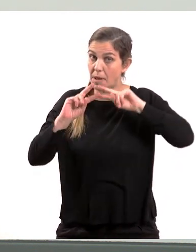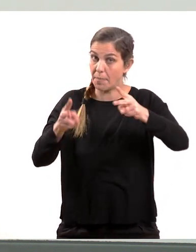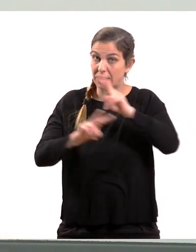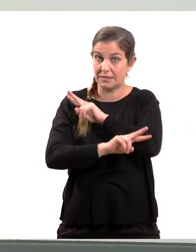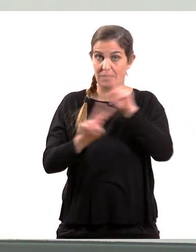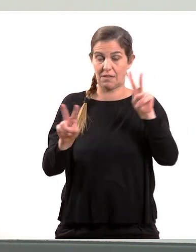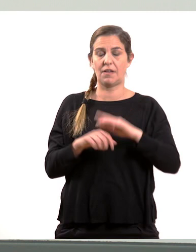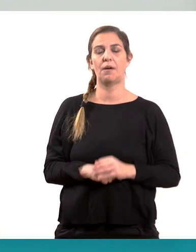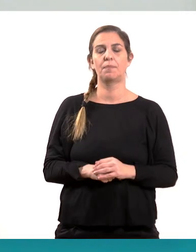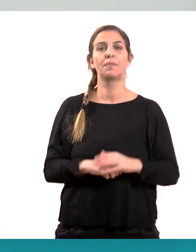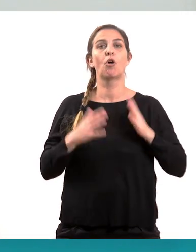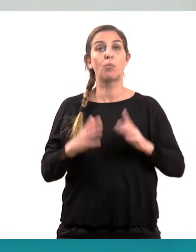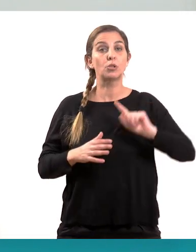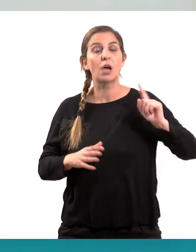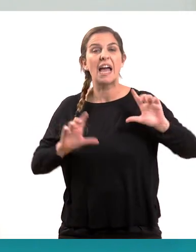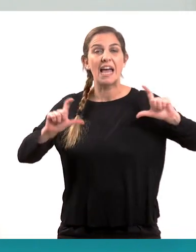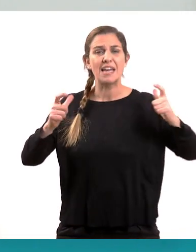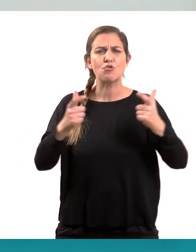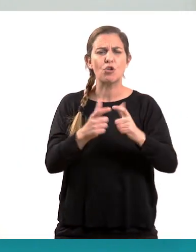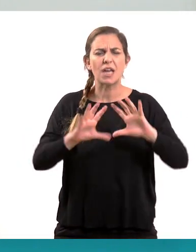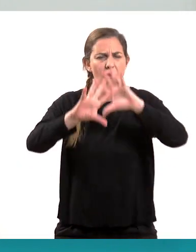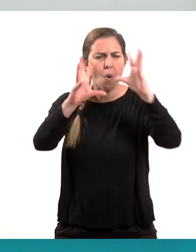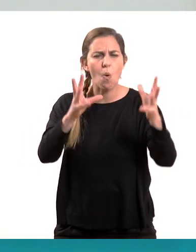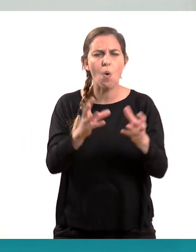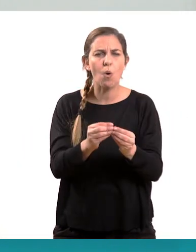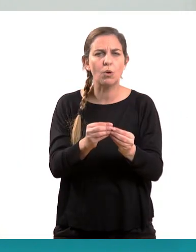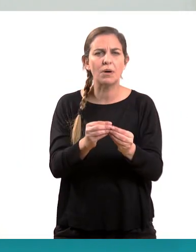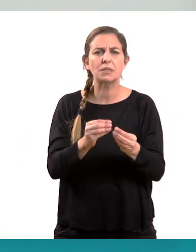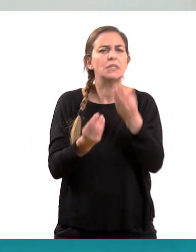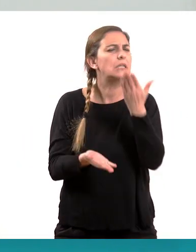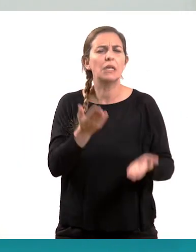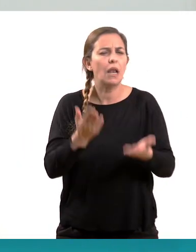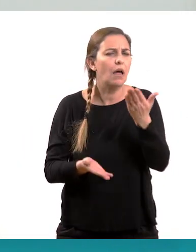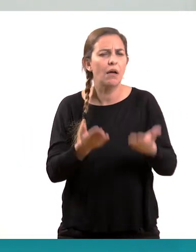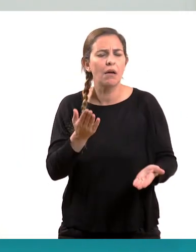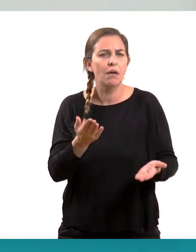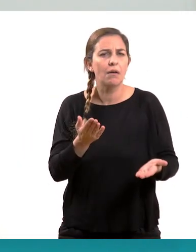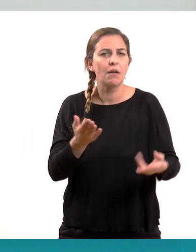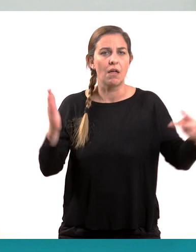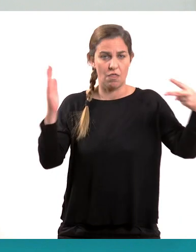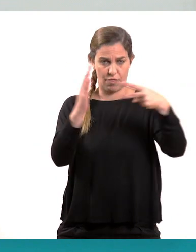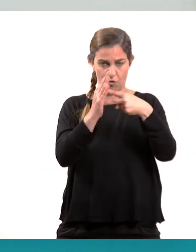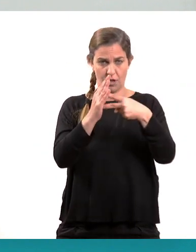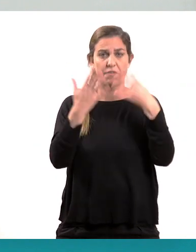πόσα κιλά είναι όλη η οικογένεια μαζί. Για διαβάστε το. Μπράβο,